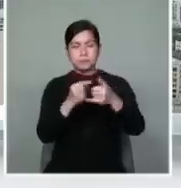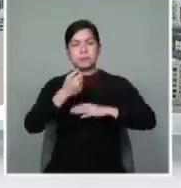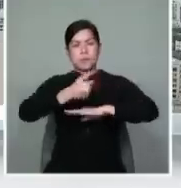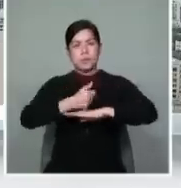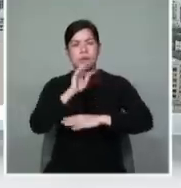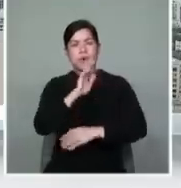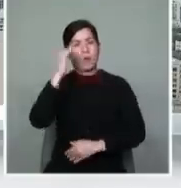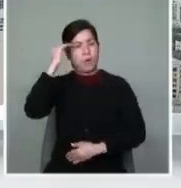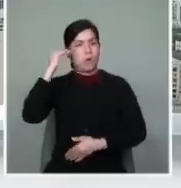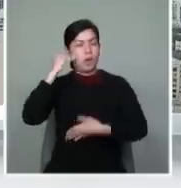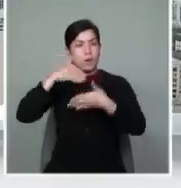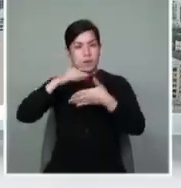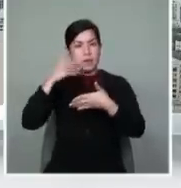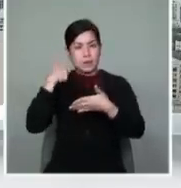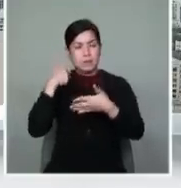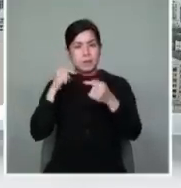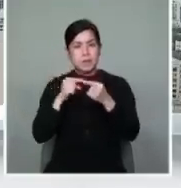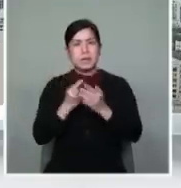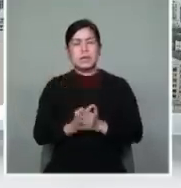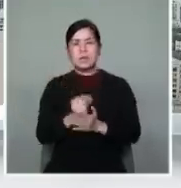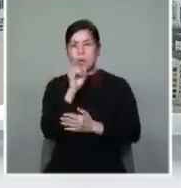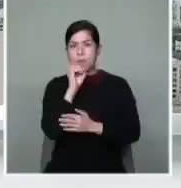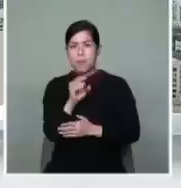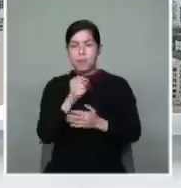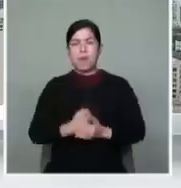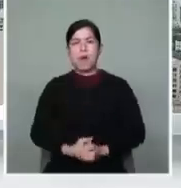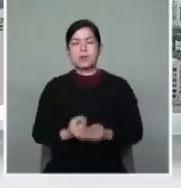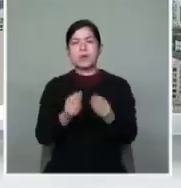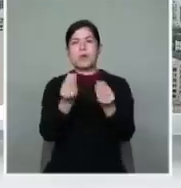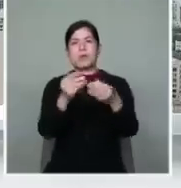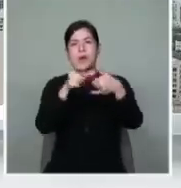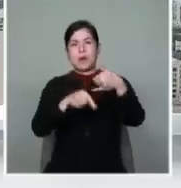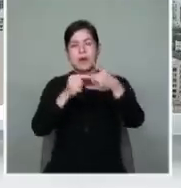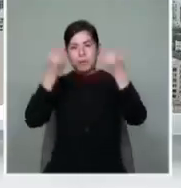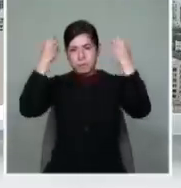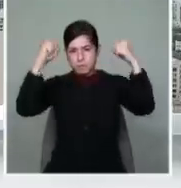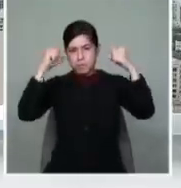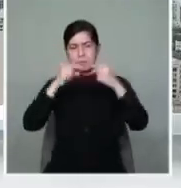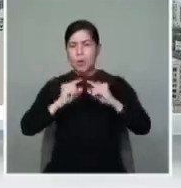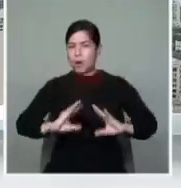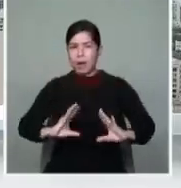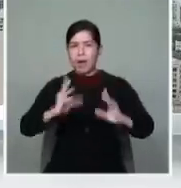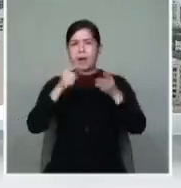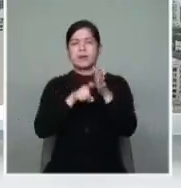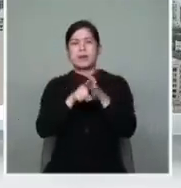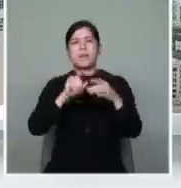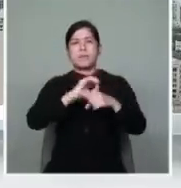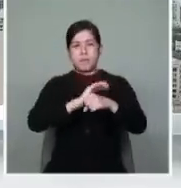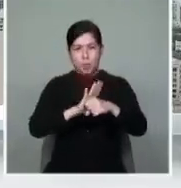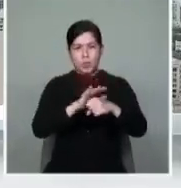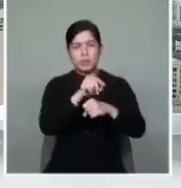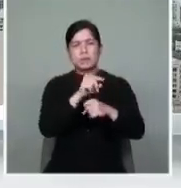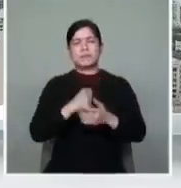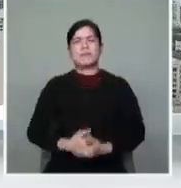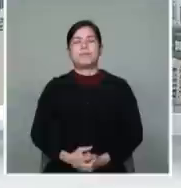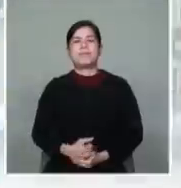คิมจองอึนนะคะที่เขาได้ส่งความปรารถนาดีและคำอวยพรให้ทรัมป์หายป่วยจากอาการโควิด-19 โดยเร็วค่ะประเด็นนี้ได้รับการ